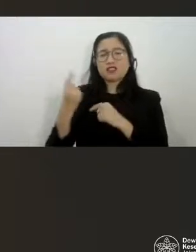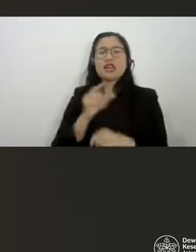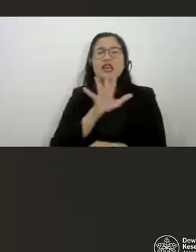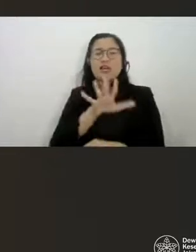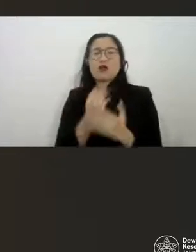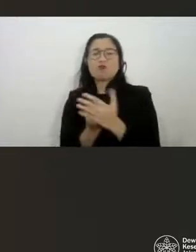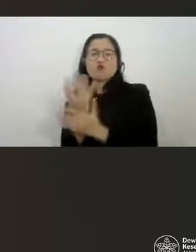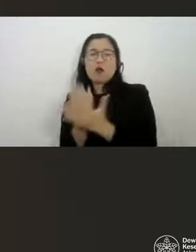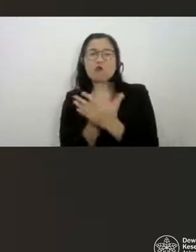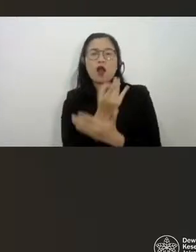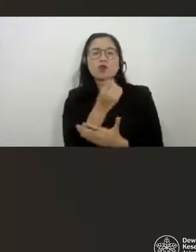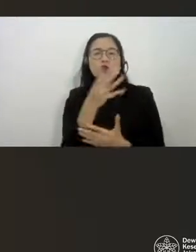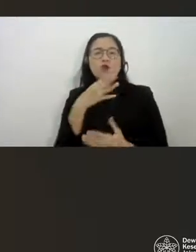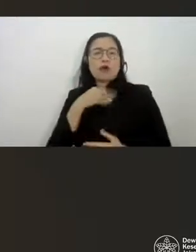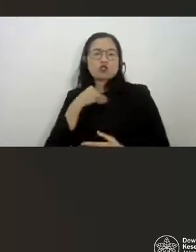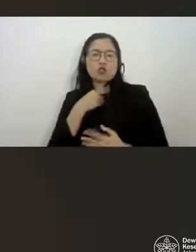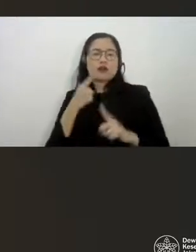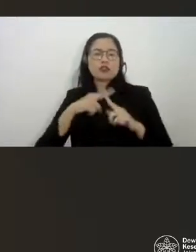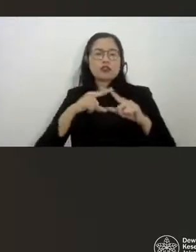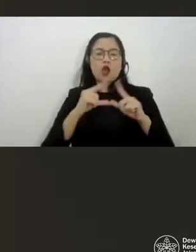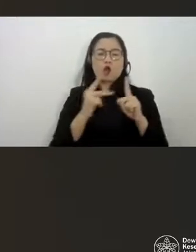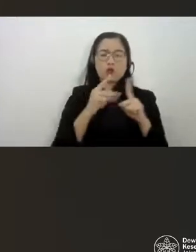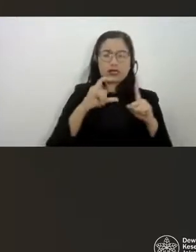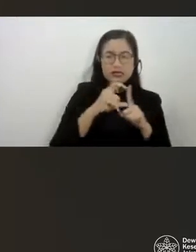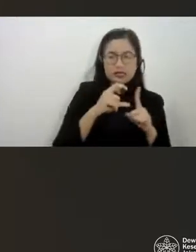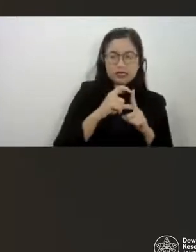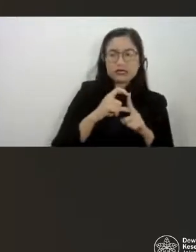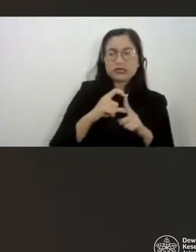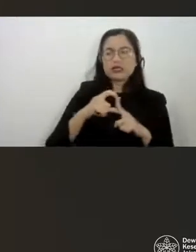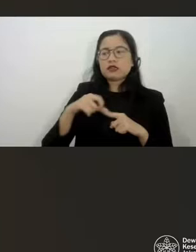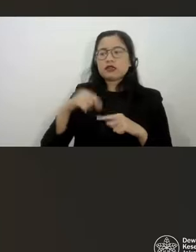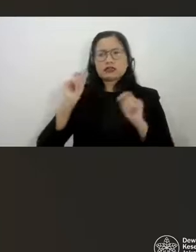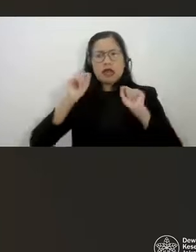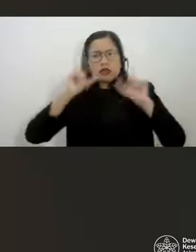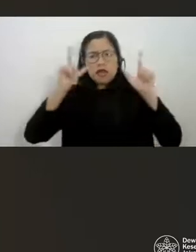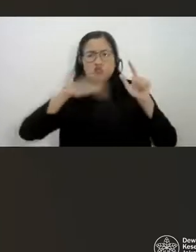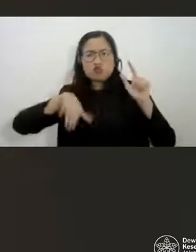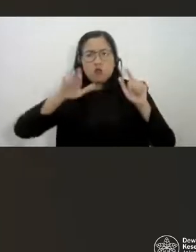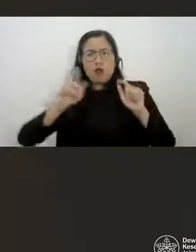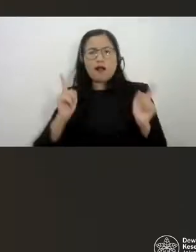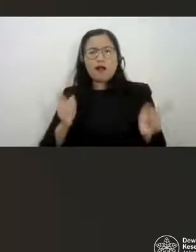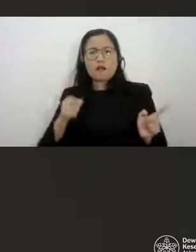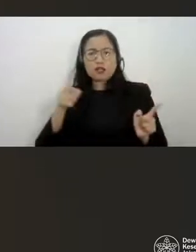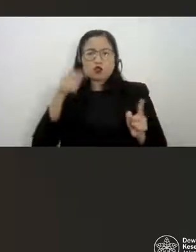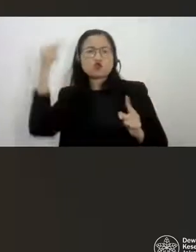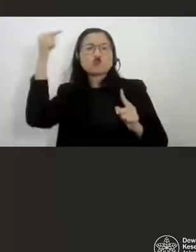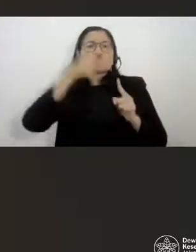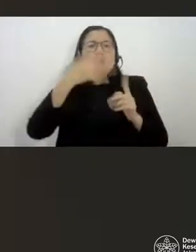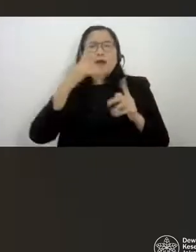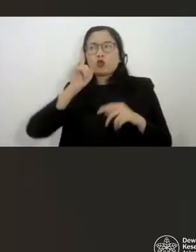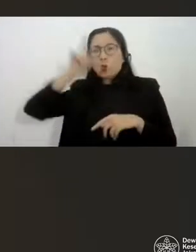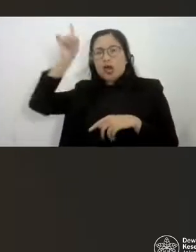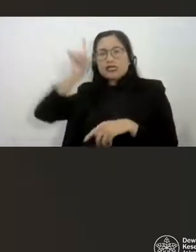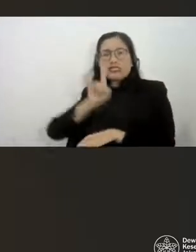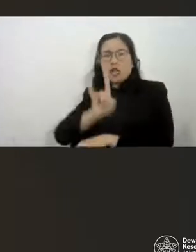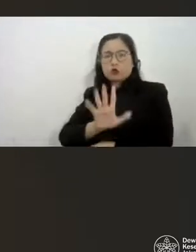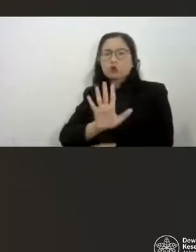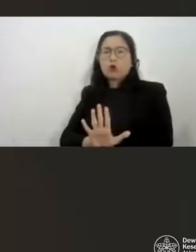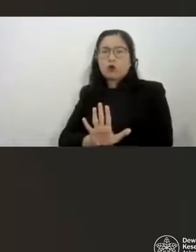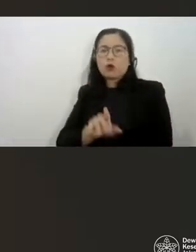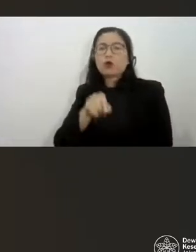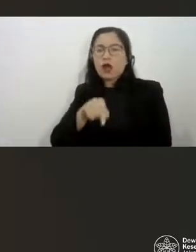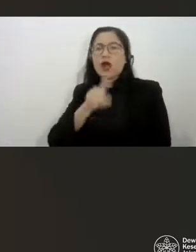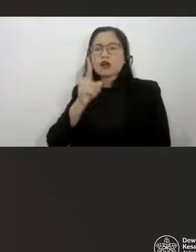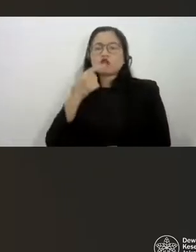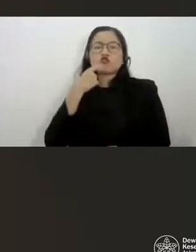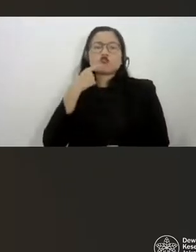melambangkan ketauhidan, kesadaran bahwa semua agama menjunjung kemahaesaan Tuhan,